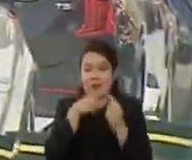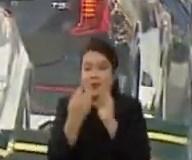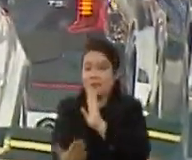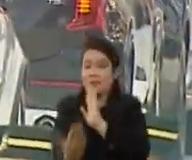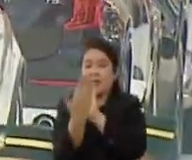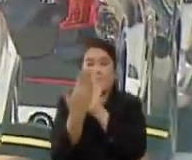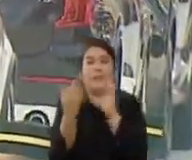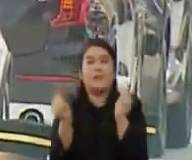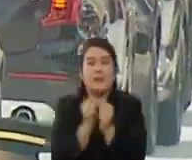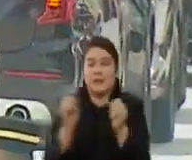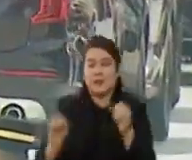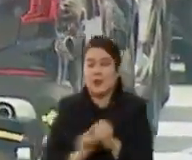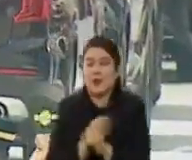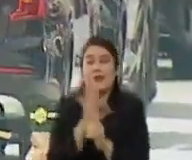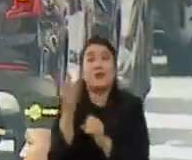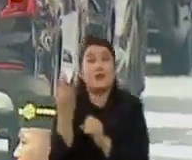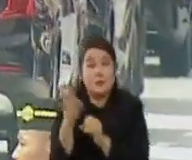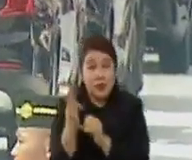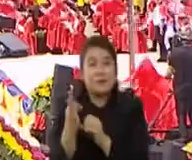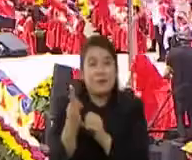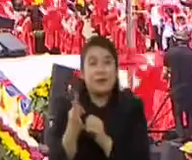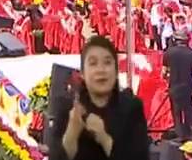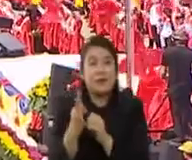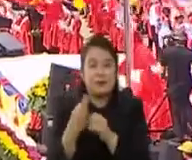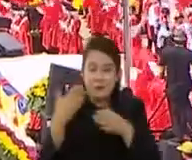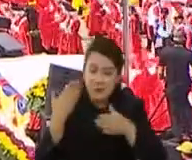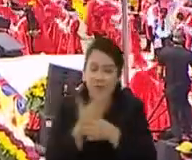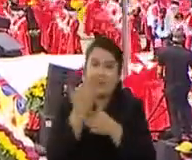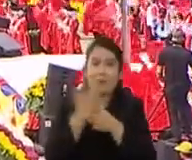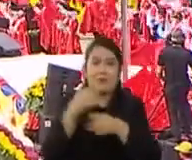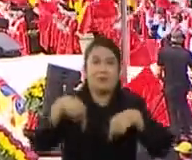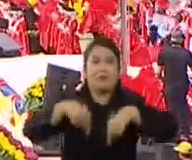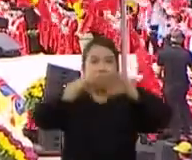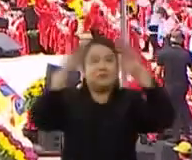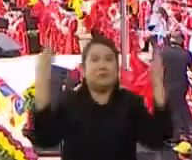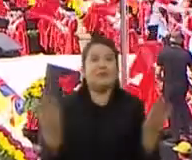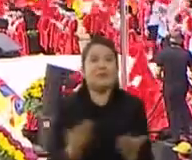pandemik COVID-19 yang mengancam dunia. Dan suara